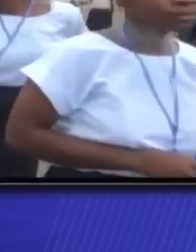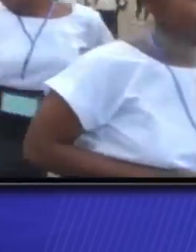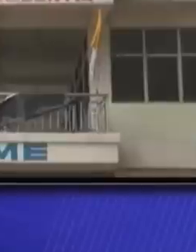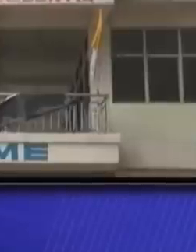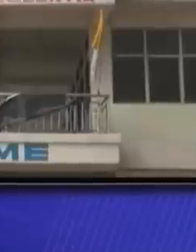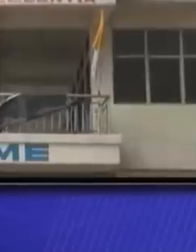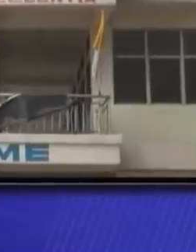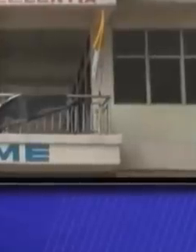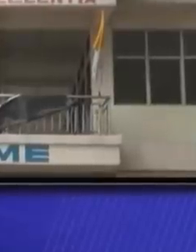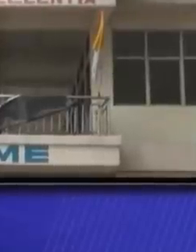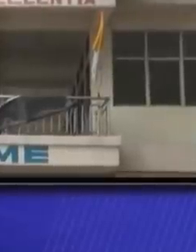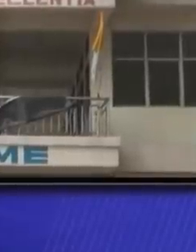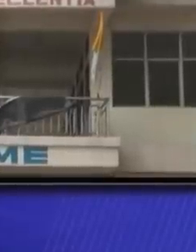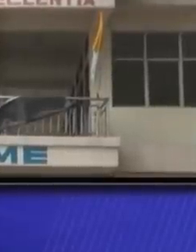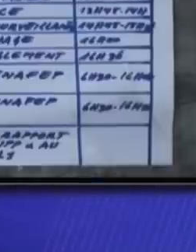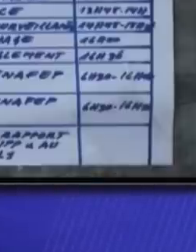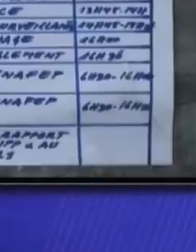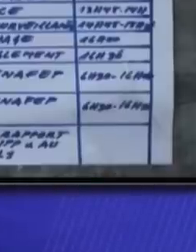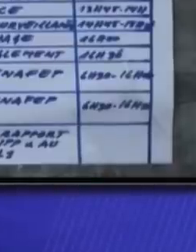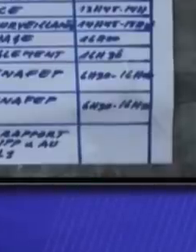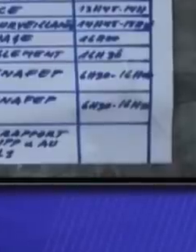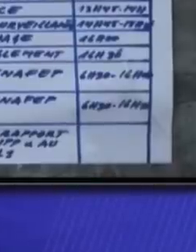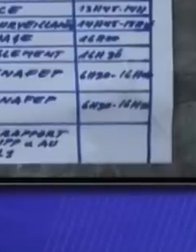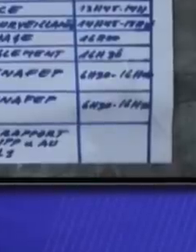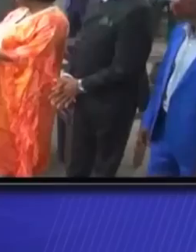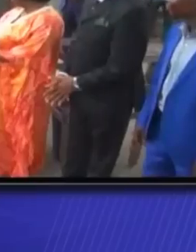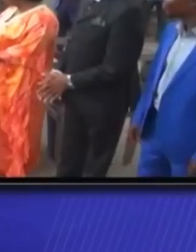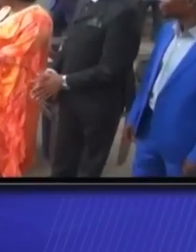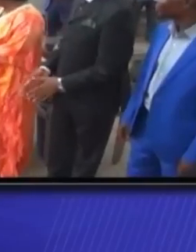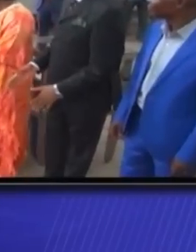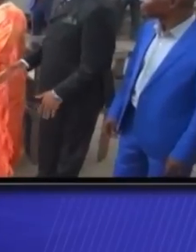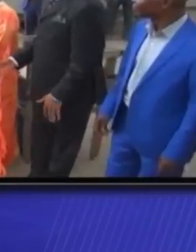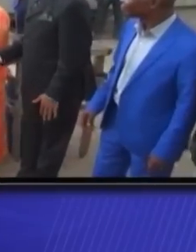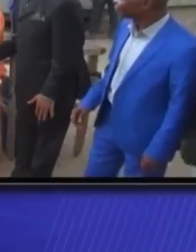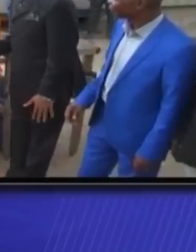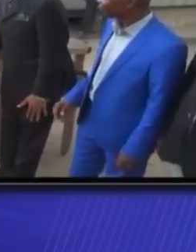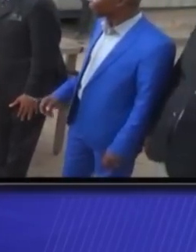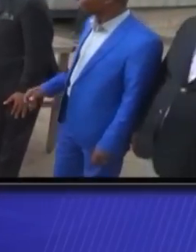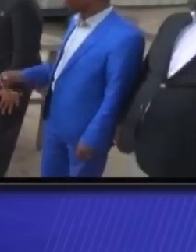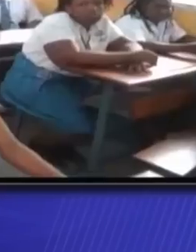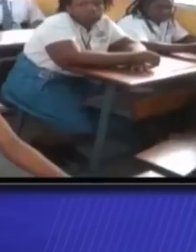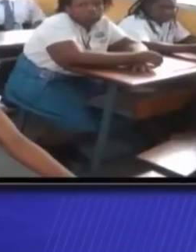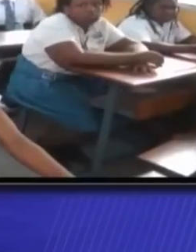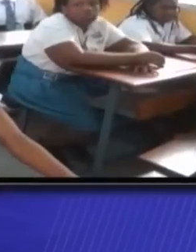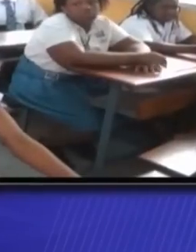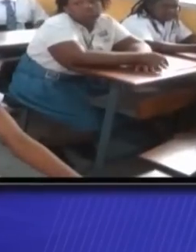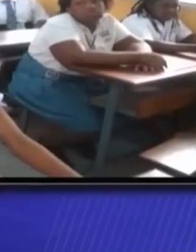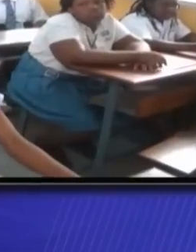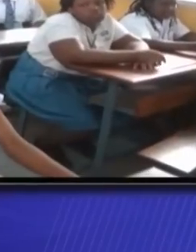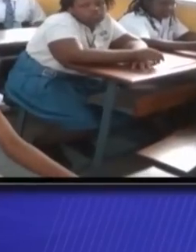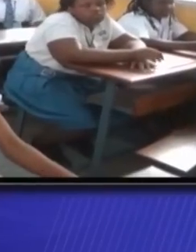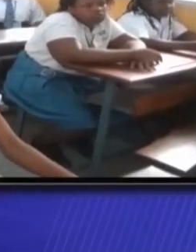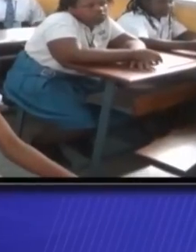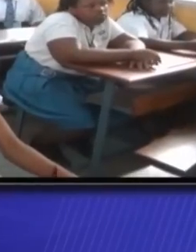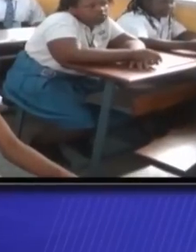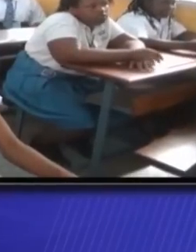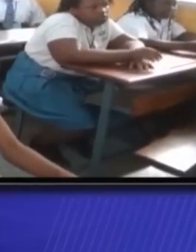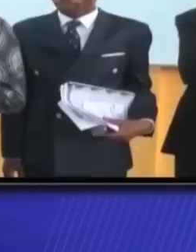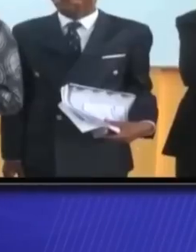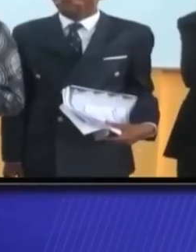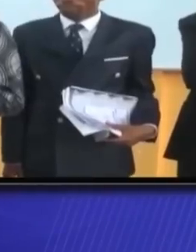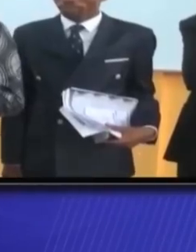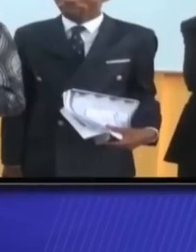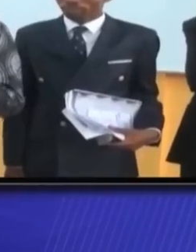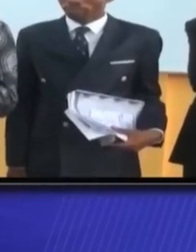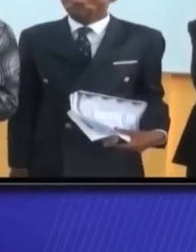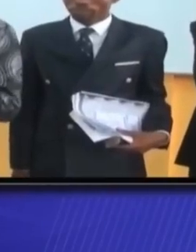de 8e année ont abordé le test national de sélection et d'orientation scolaire et professionnelle.